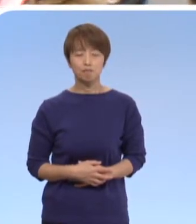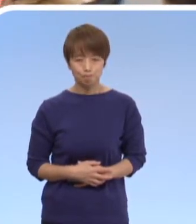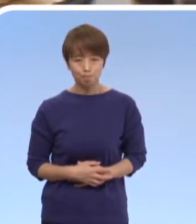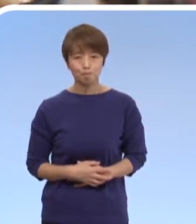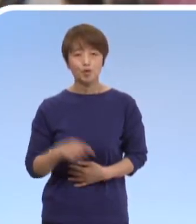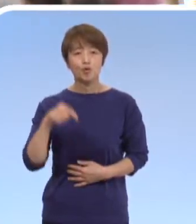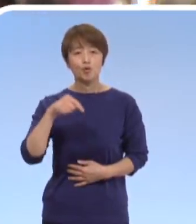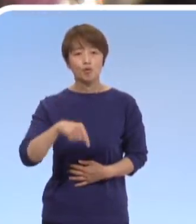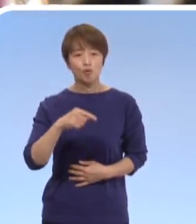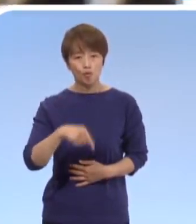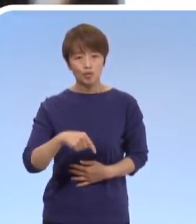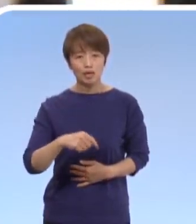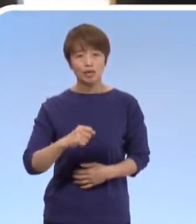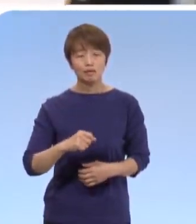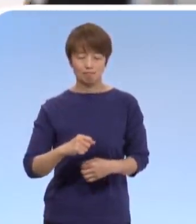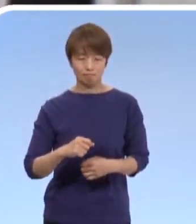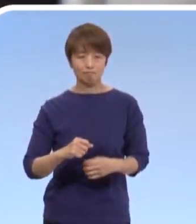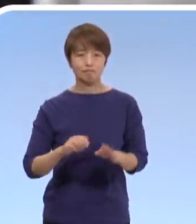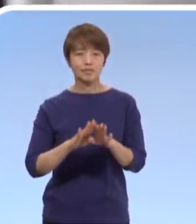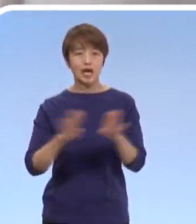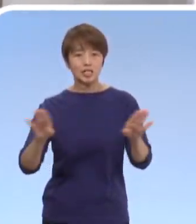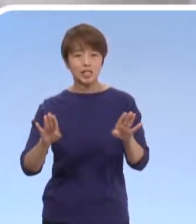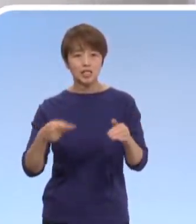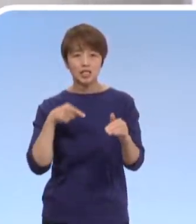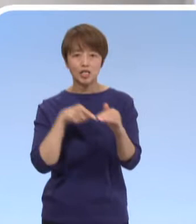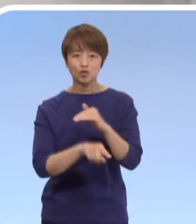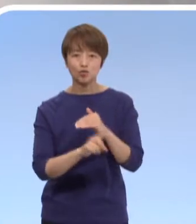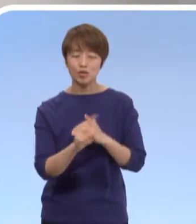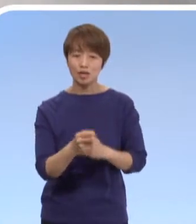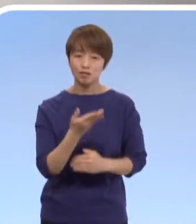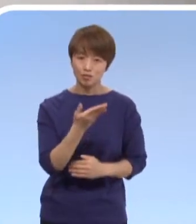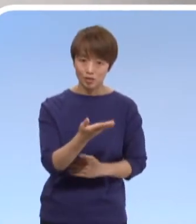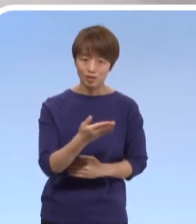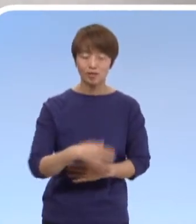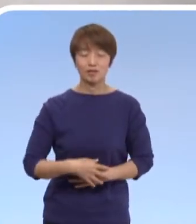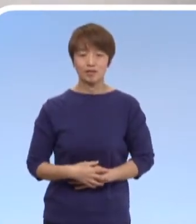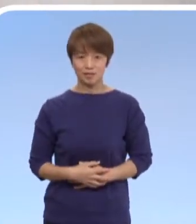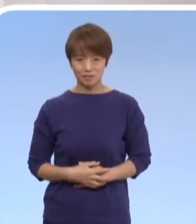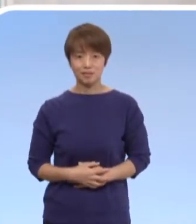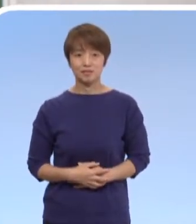この場所でファミ劇の遊びの広場を開催するのはどんな理